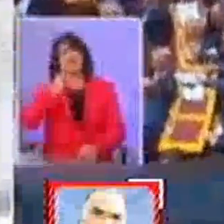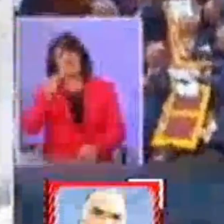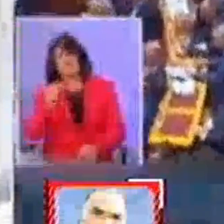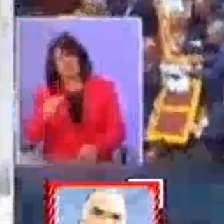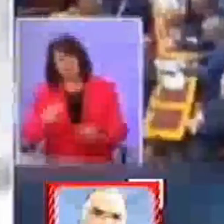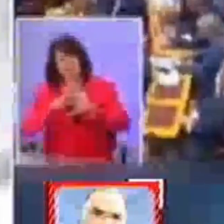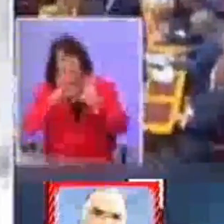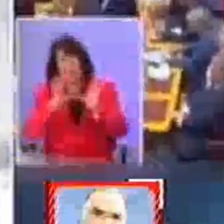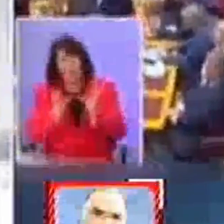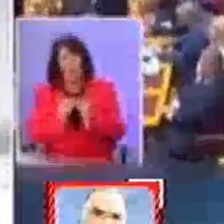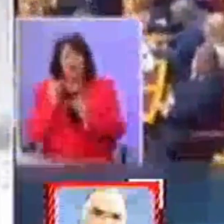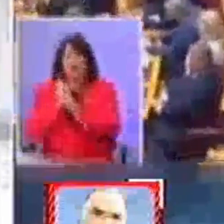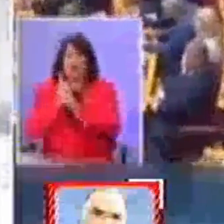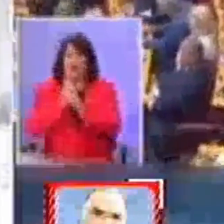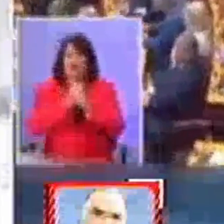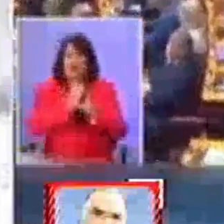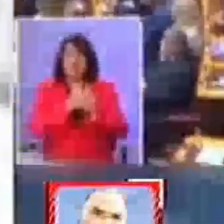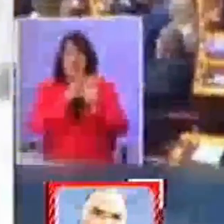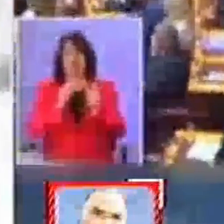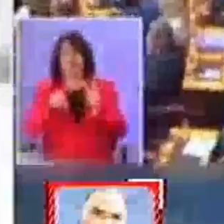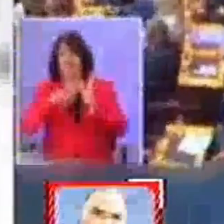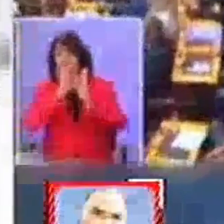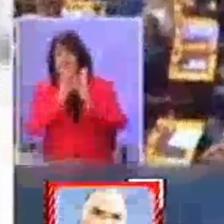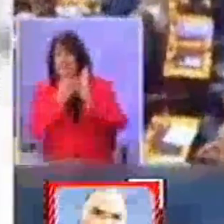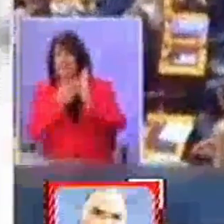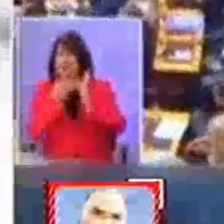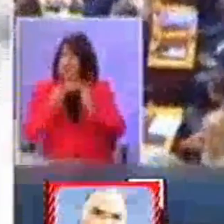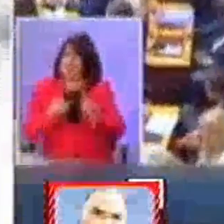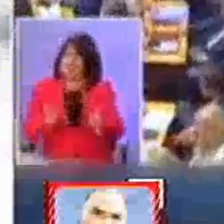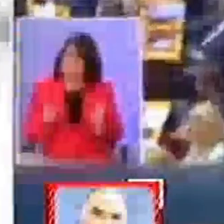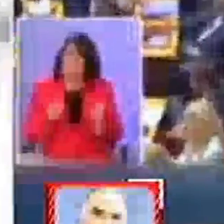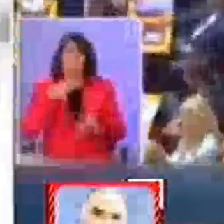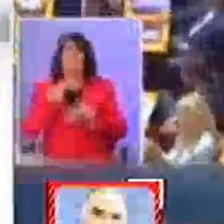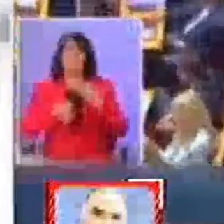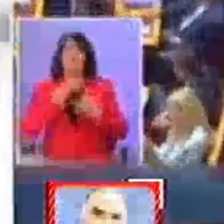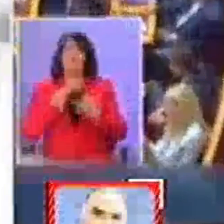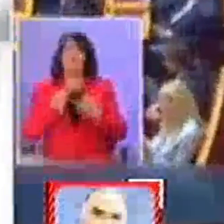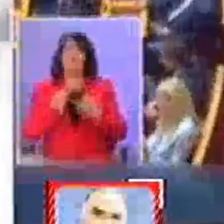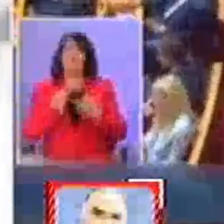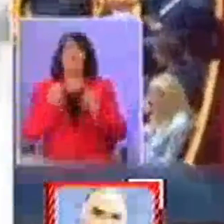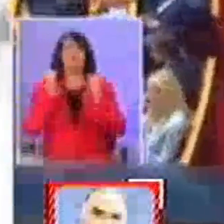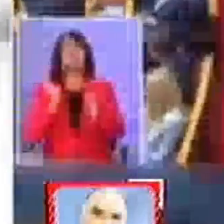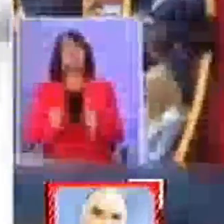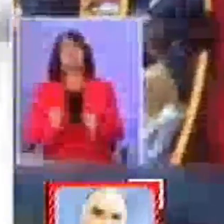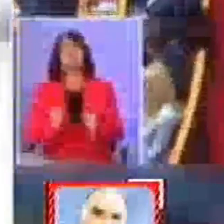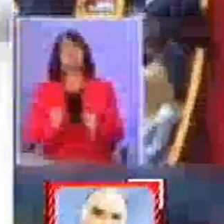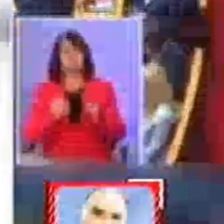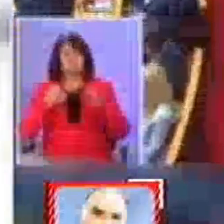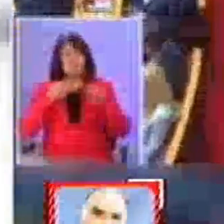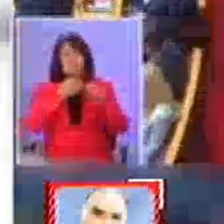διάλυσης, όπως είπατε. Εδώ η αλήθεια είναι άλλη που αισθάνομαι εγώ, ότι η Ένωση Κεντρών έχει άνοδο στο